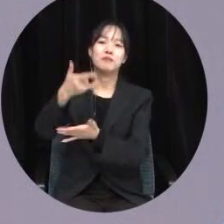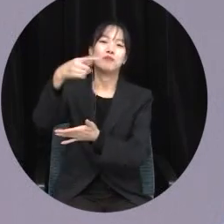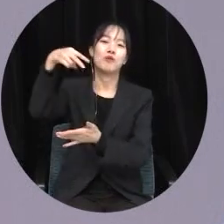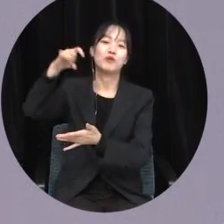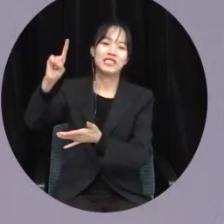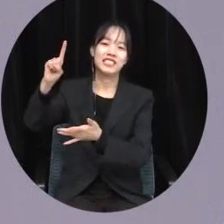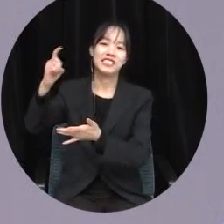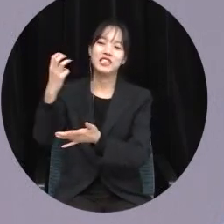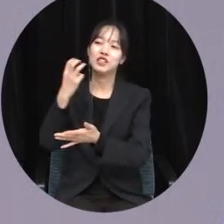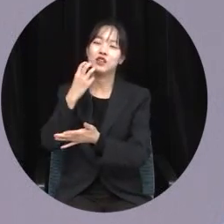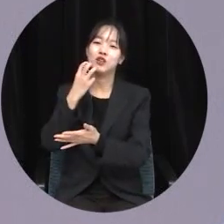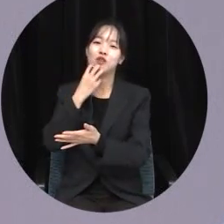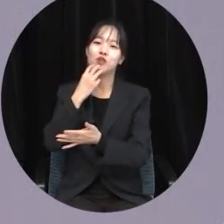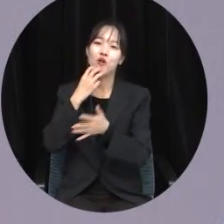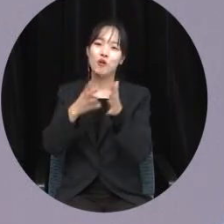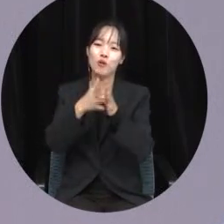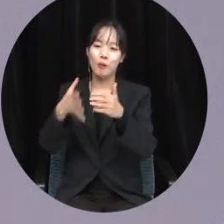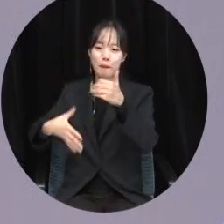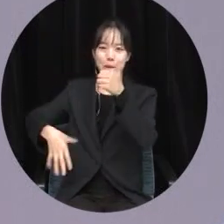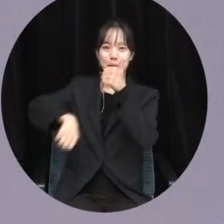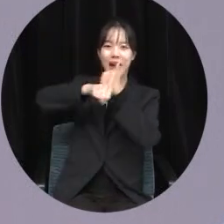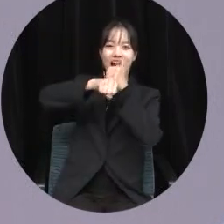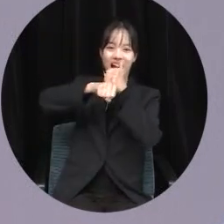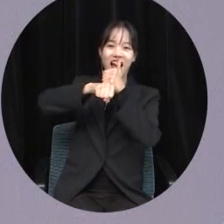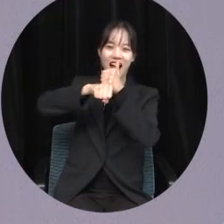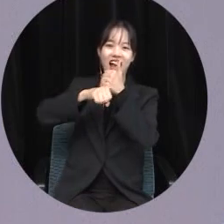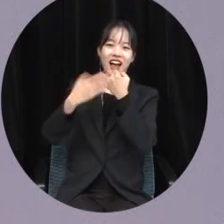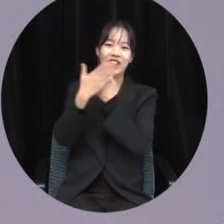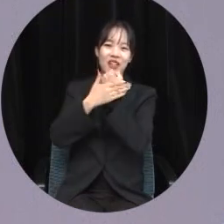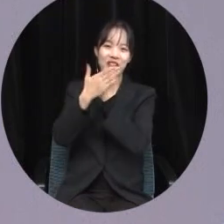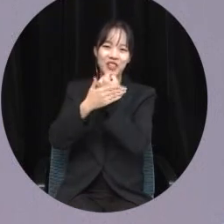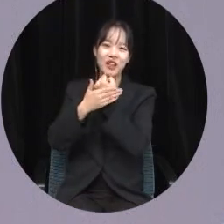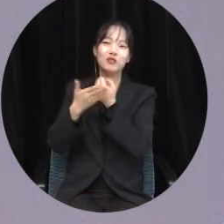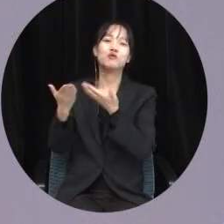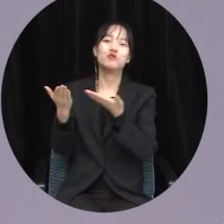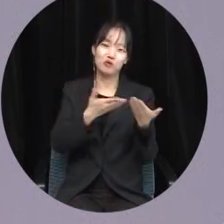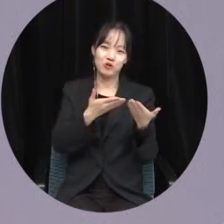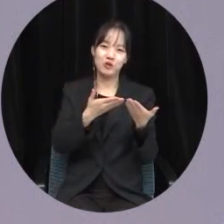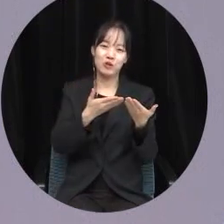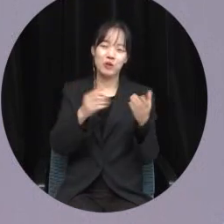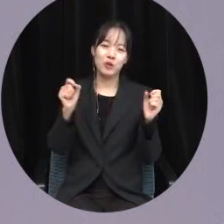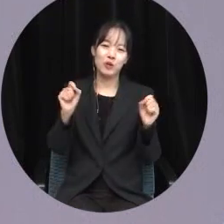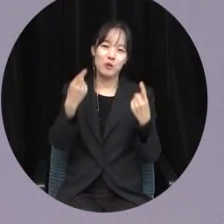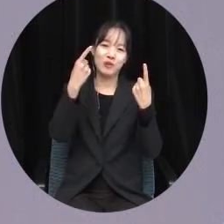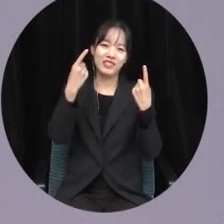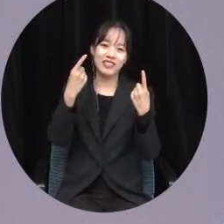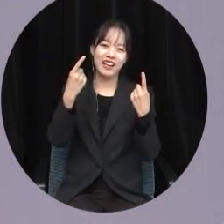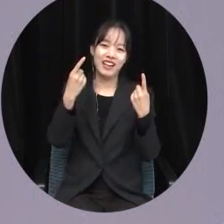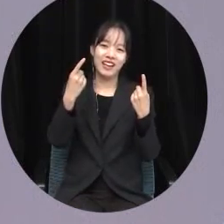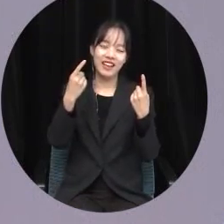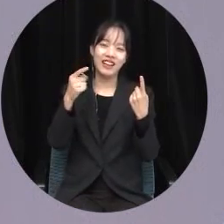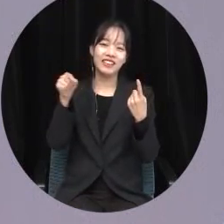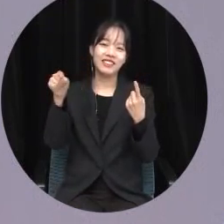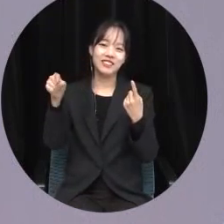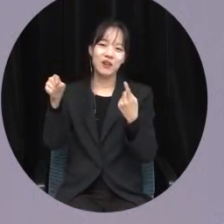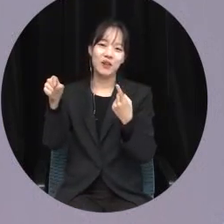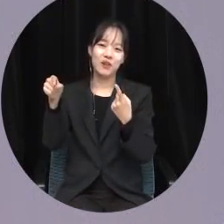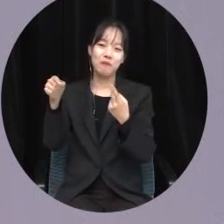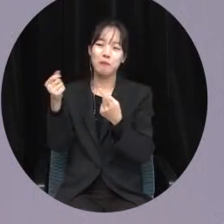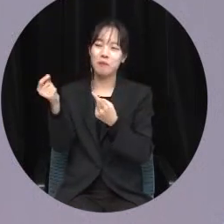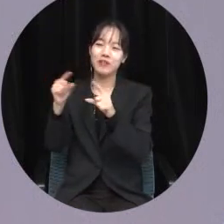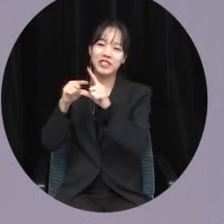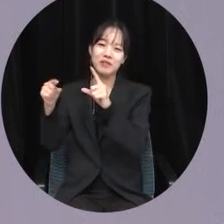함께 고려하면서 추진되고 있다고 생각합니다. 그렇기 때문에 그 김포시민의